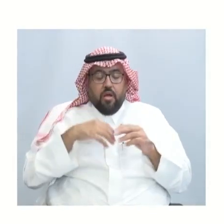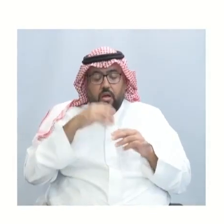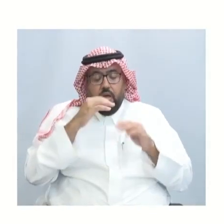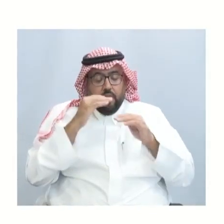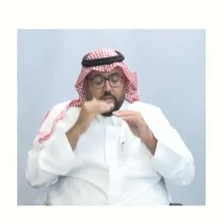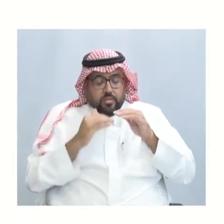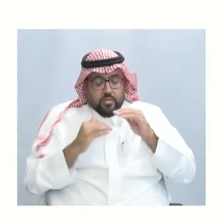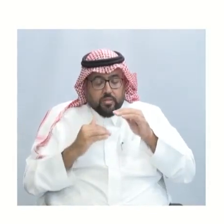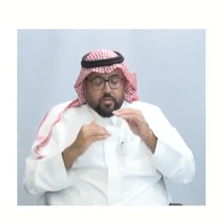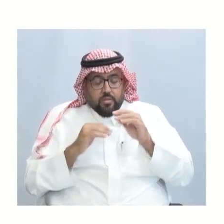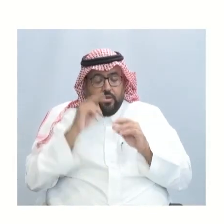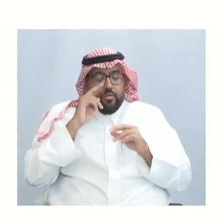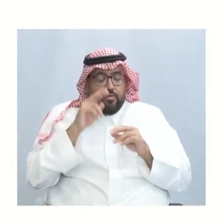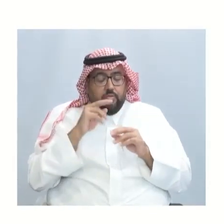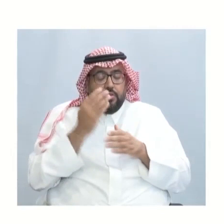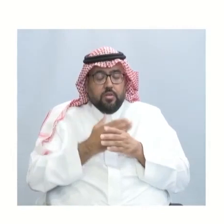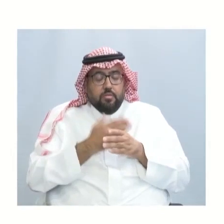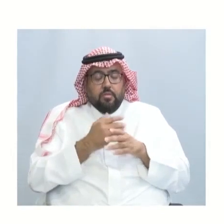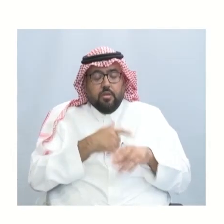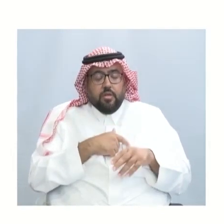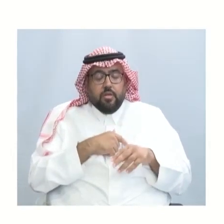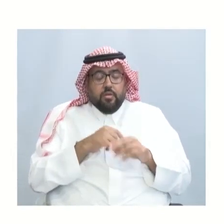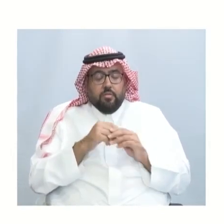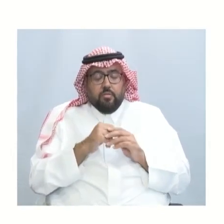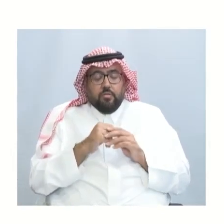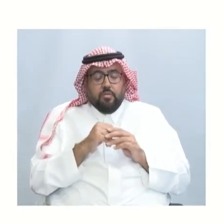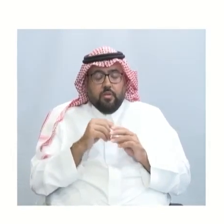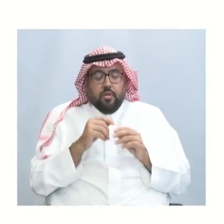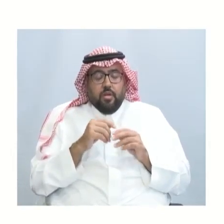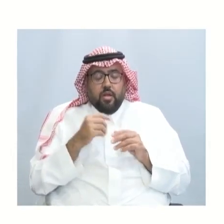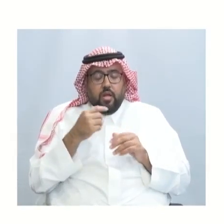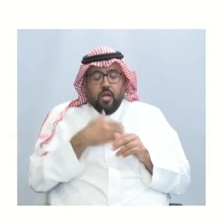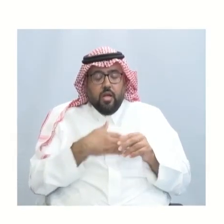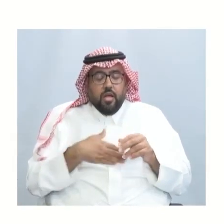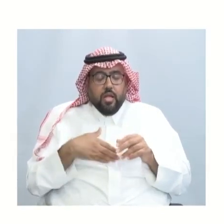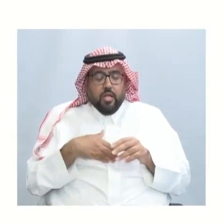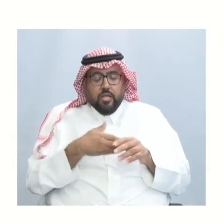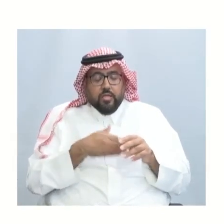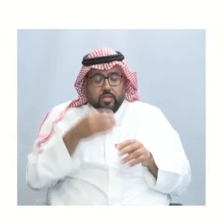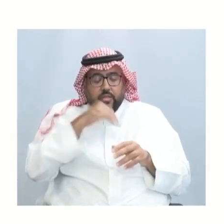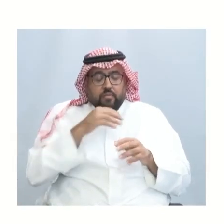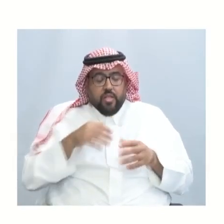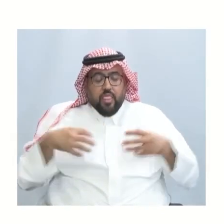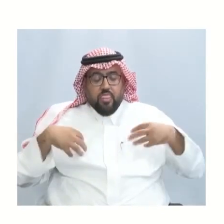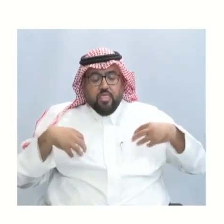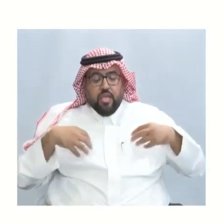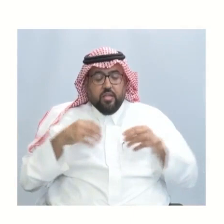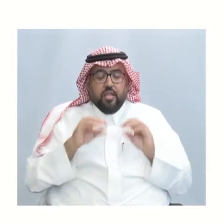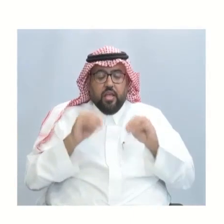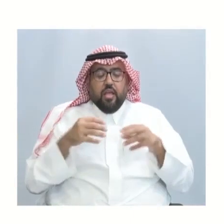الثديات الاخرى ونلاحظ هنا سبب تسميه الثديات الاوليه لانها تتصف بصفه الثديات وجود